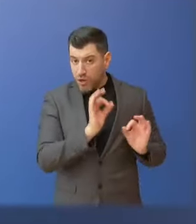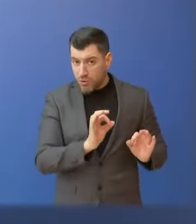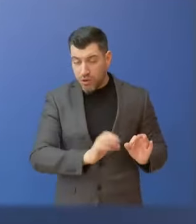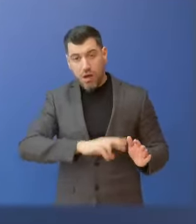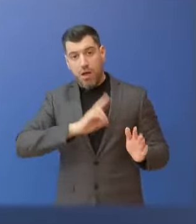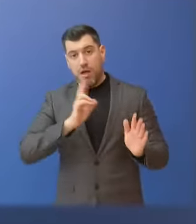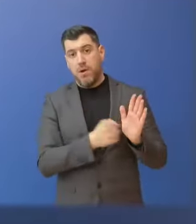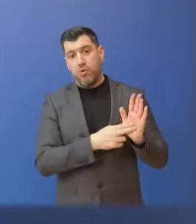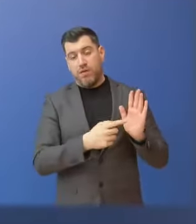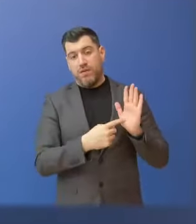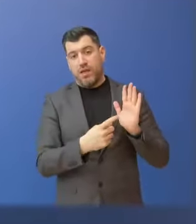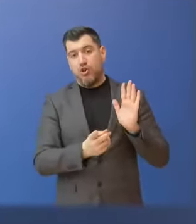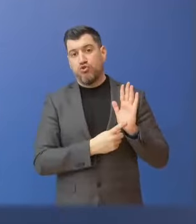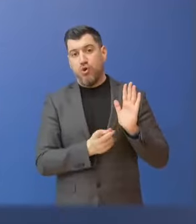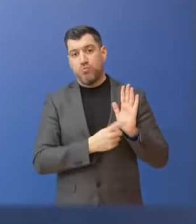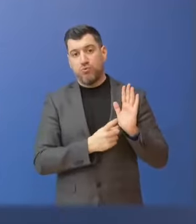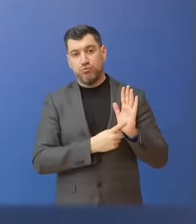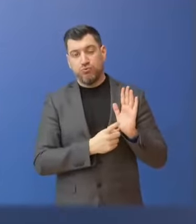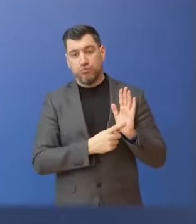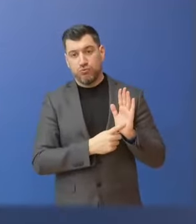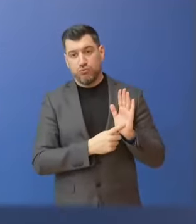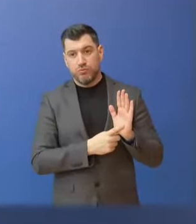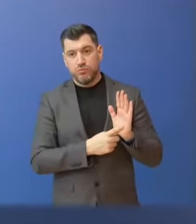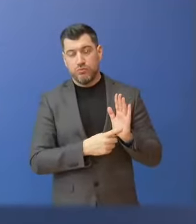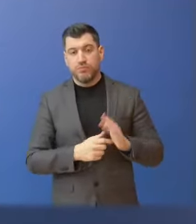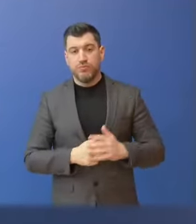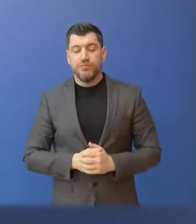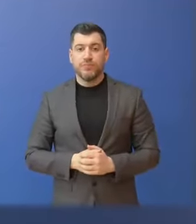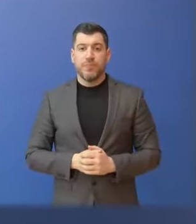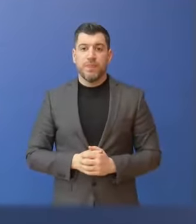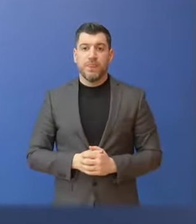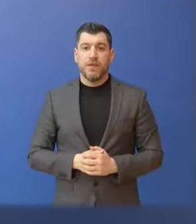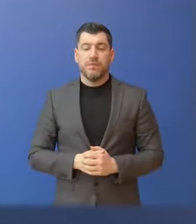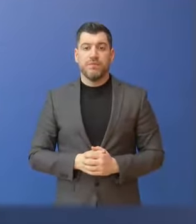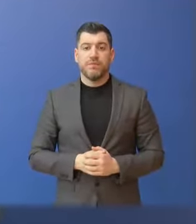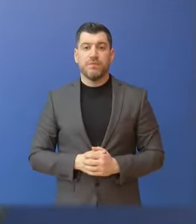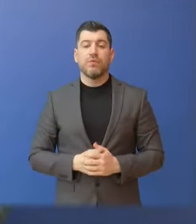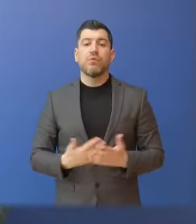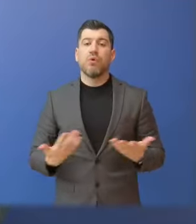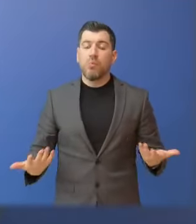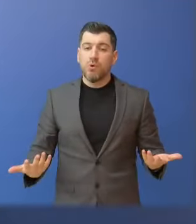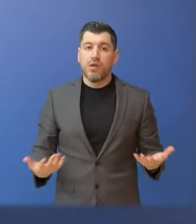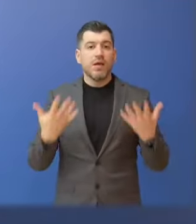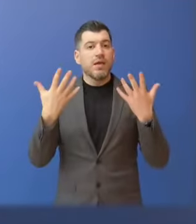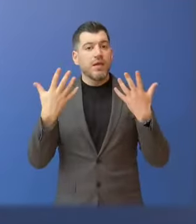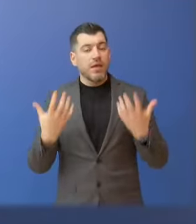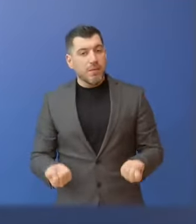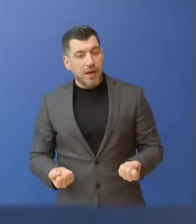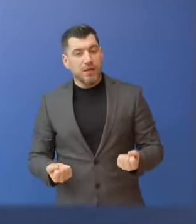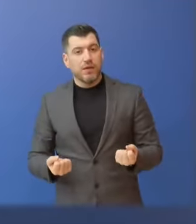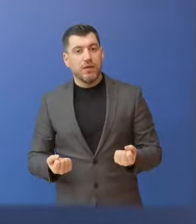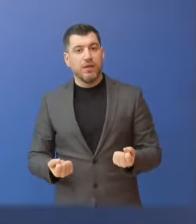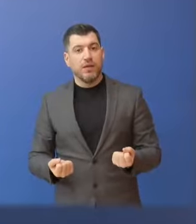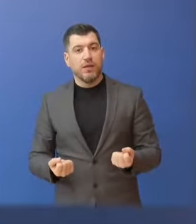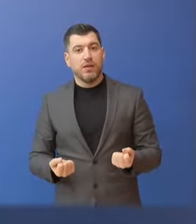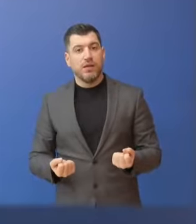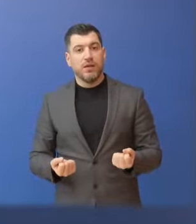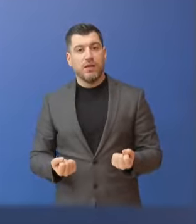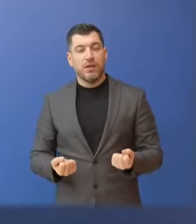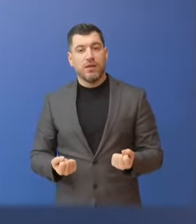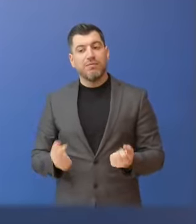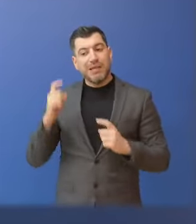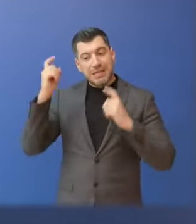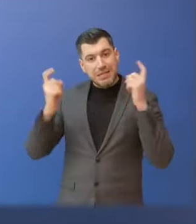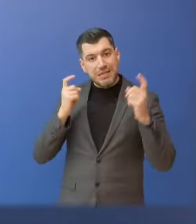νόμου από το δικαιικό σύστημα της χώρας υπάρχουνε λοιπόν ε υπάρχει λοιπόν η πρόθεση για